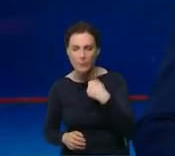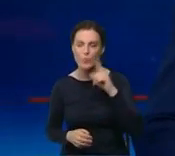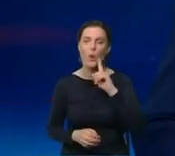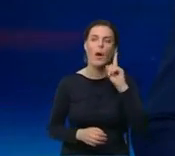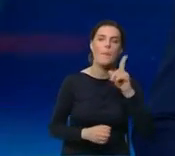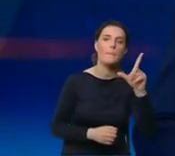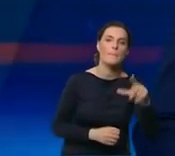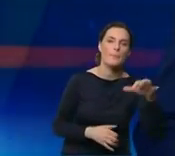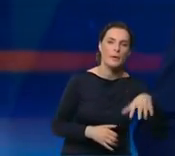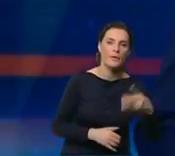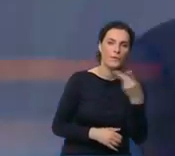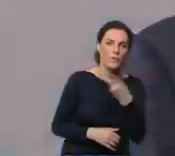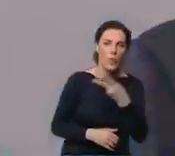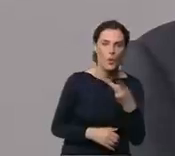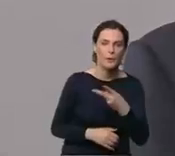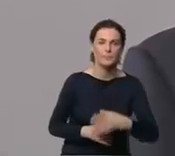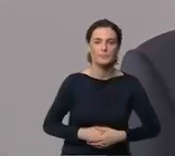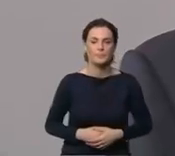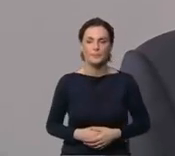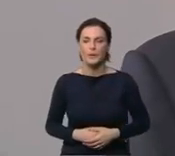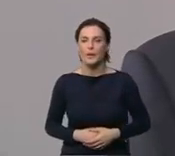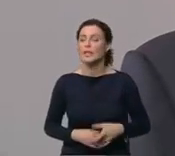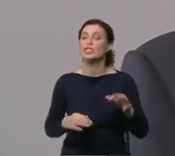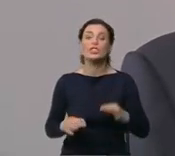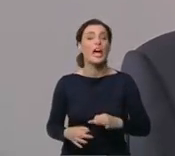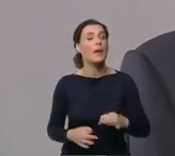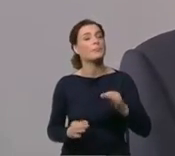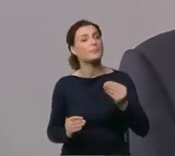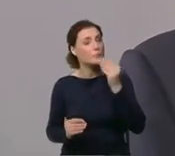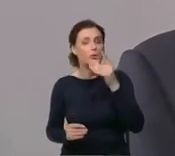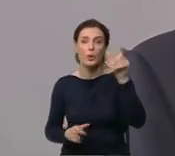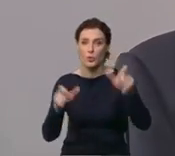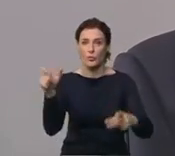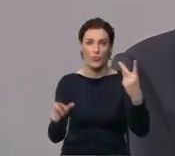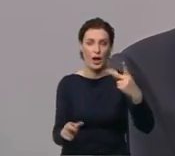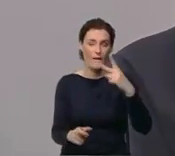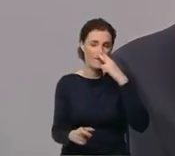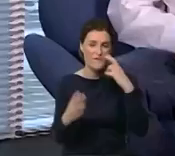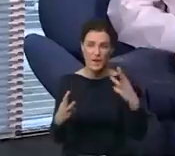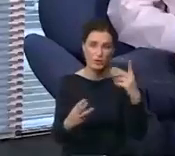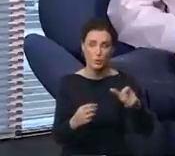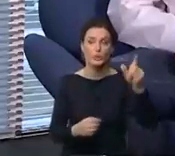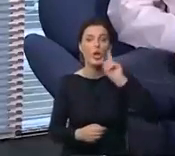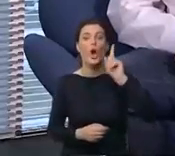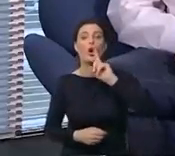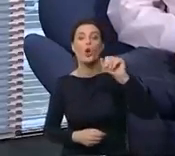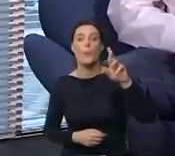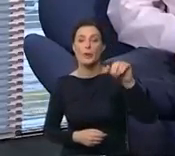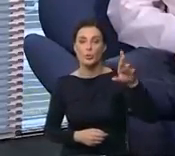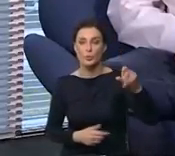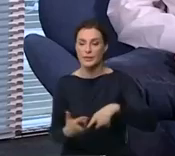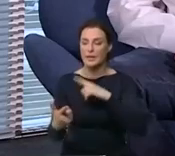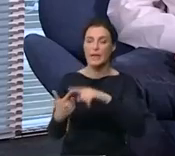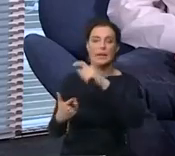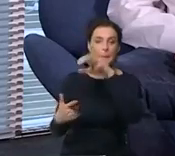Jan Piasecki. W tym momencie w Polsce nie ma bardziej odpowiednich ludzi, by rozmawiać o Formule 1 niż Robert Kubica i prezes